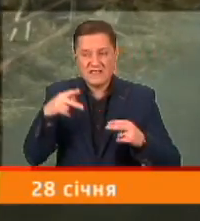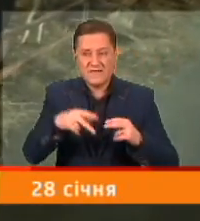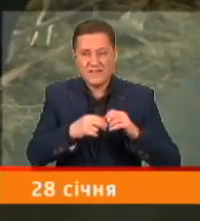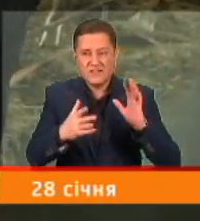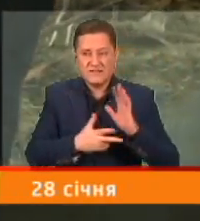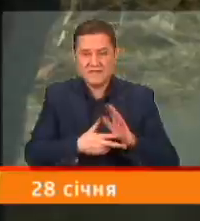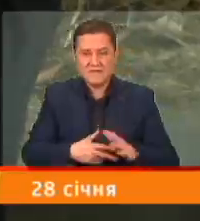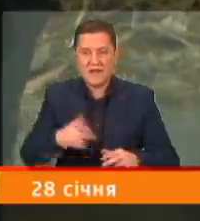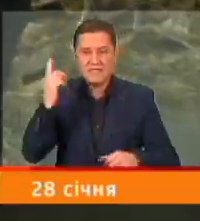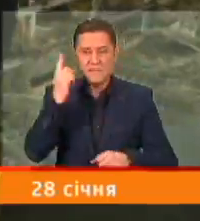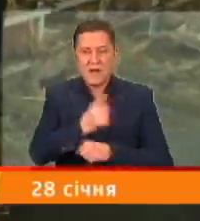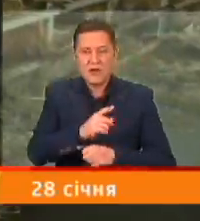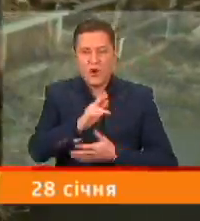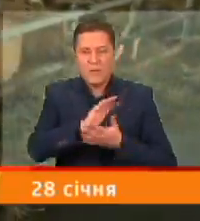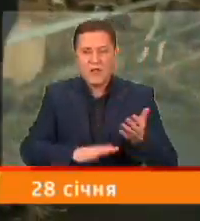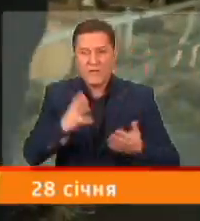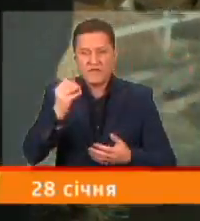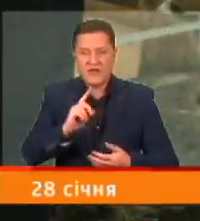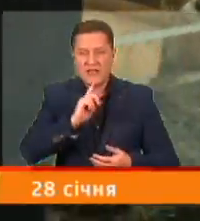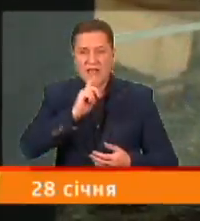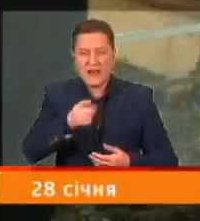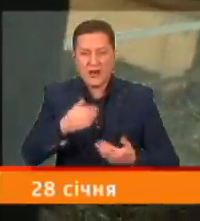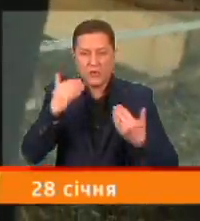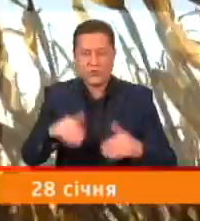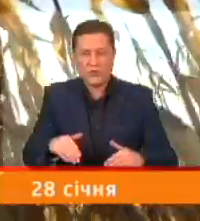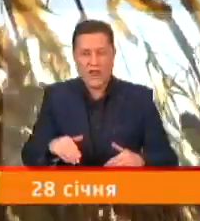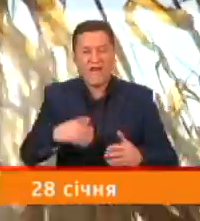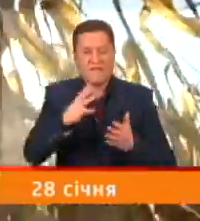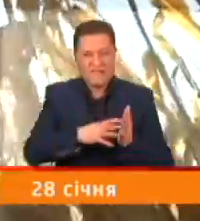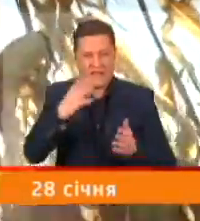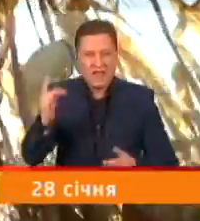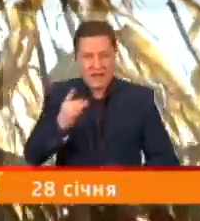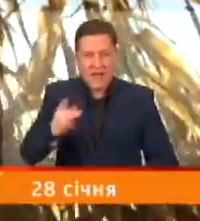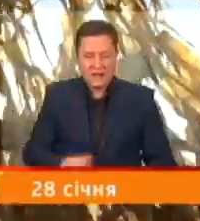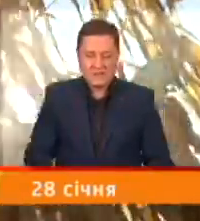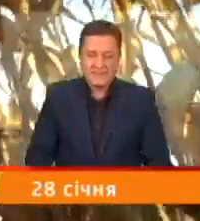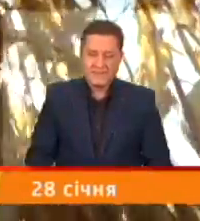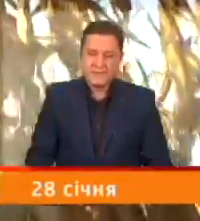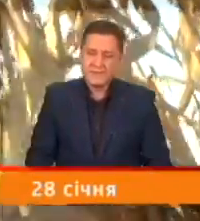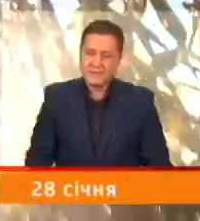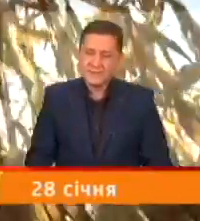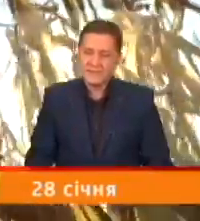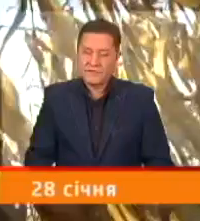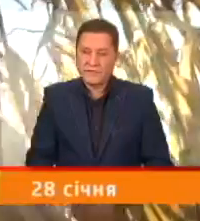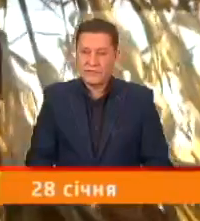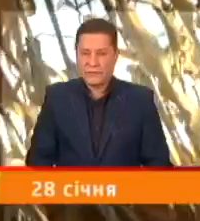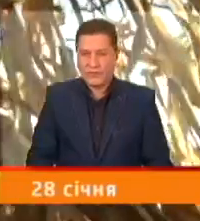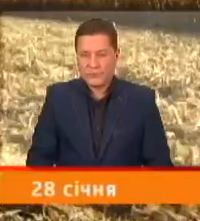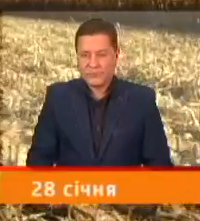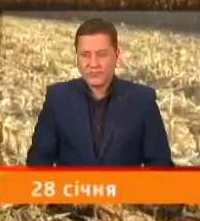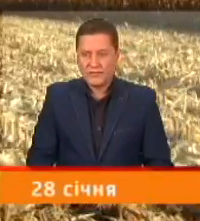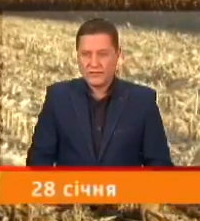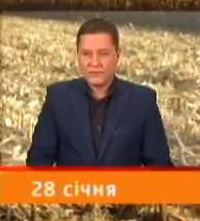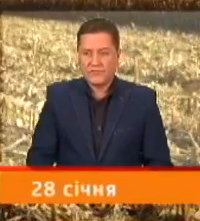2018-го мораторій продовжили ще на рік, уже в 9-те. Яна Брензей, Роман Крюков, Микола Рищенко, Наталя Антонич та Денис